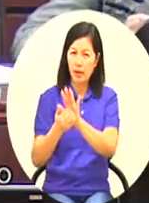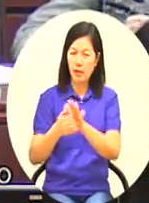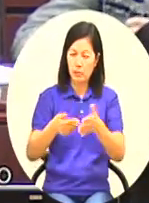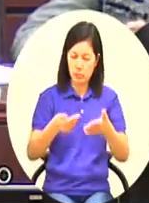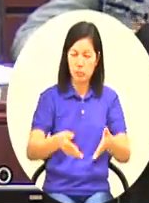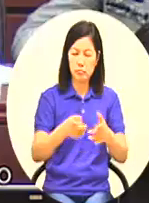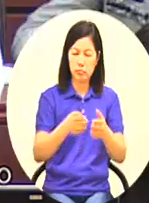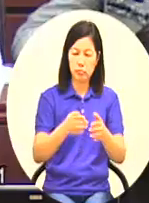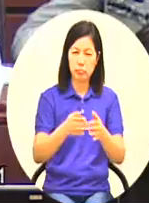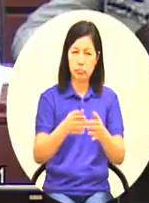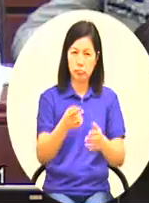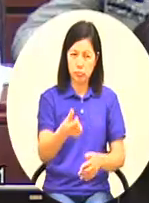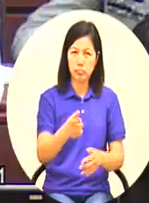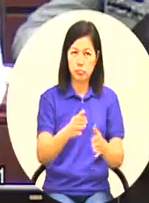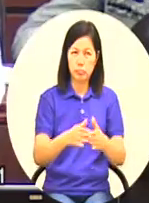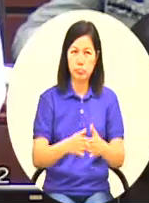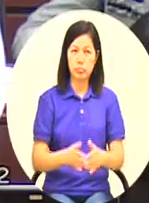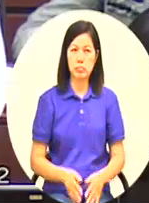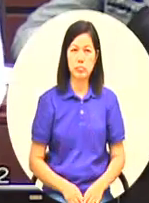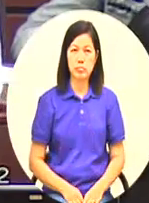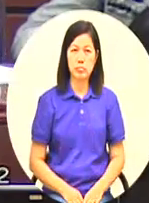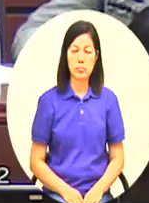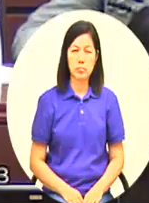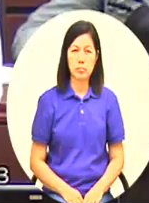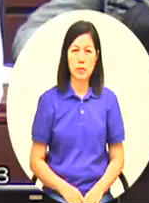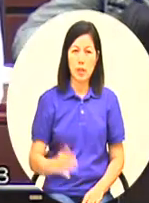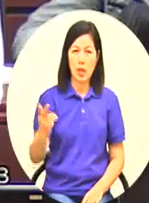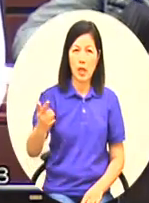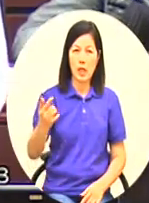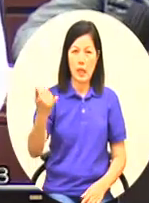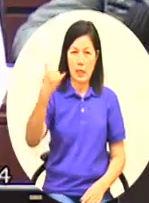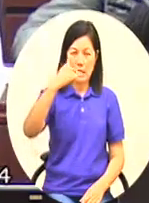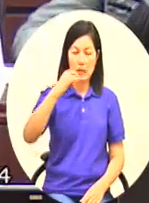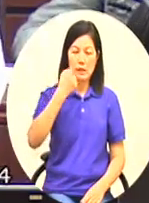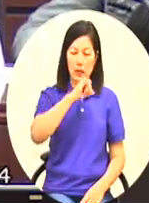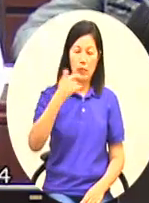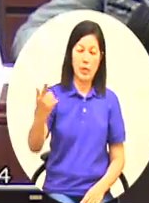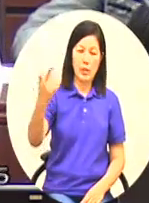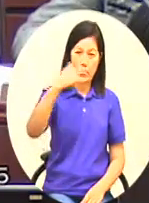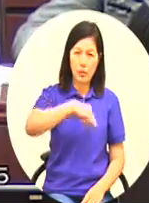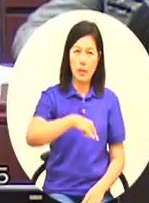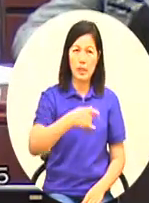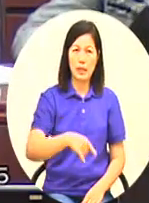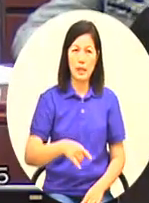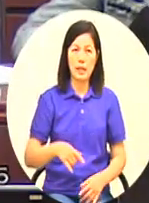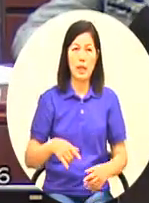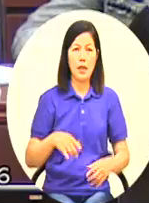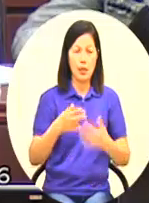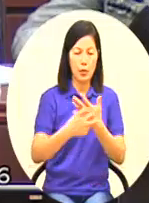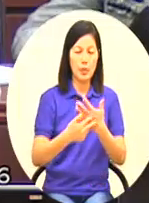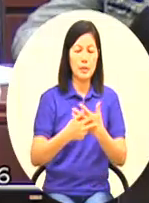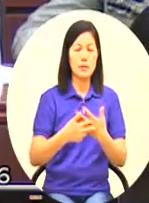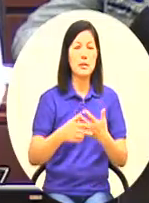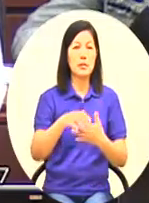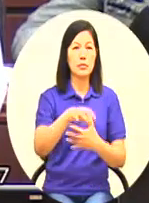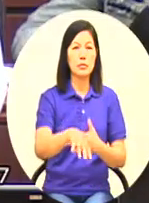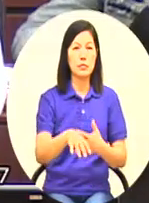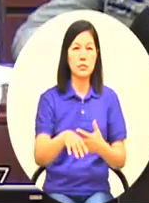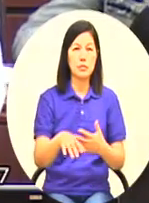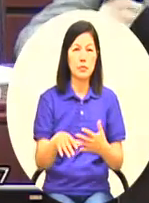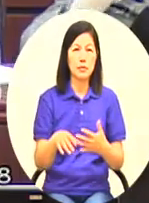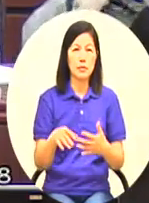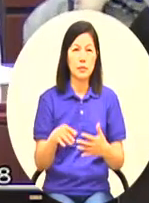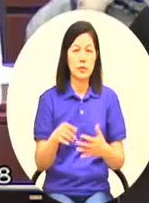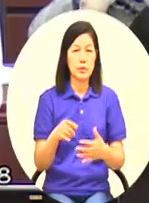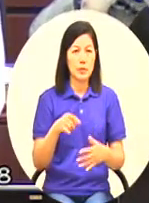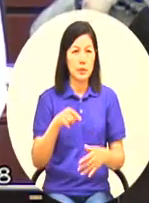啊，另外就是讲对等下要台湾了，因为孕妇保全足重要，所以咱即马卫生局的做法，包括讲，因为若讲咱